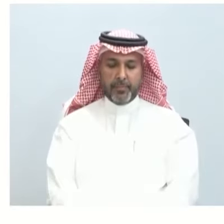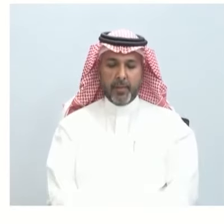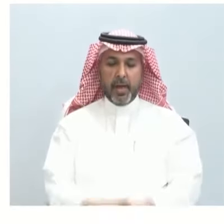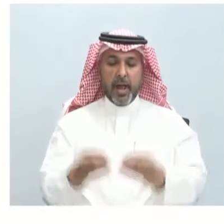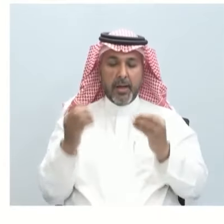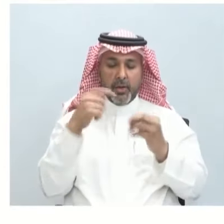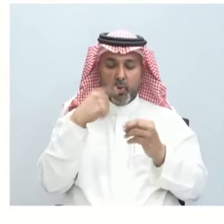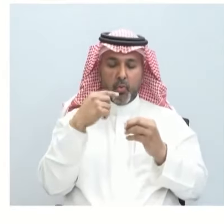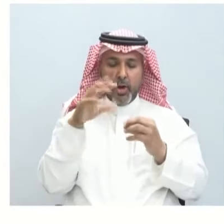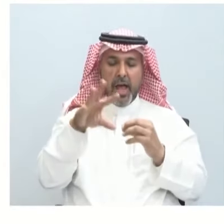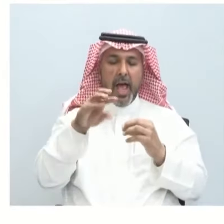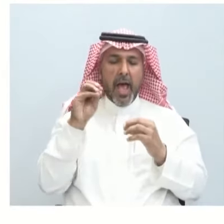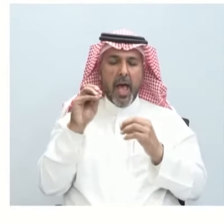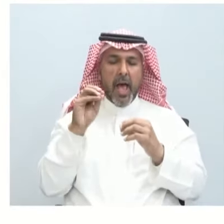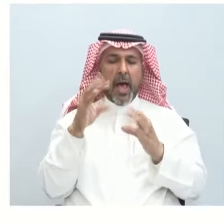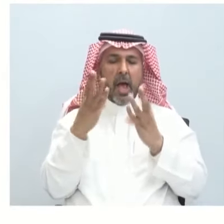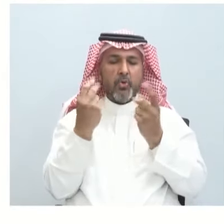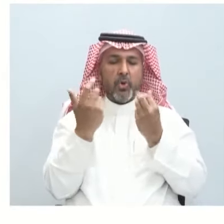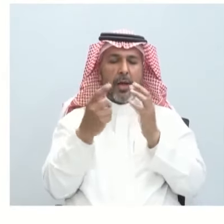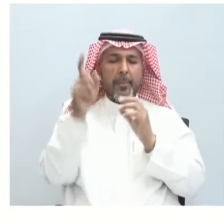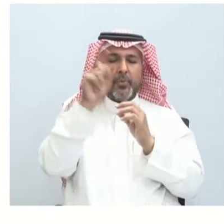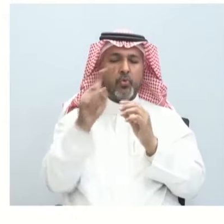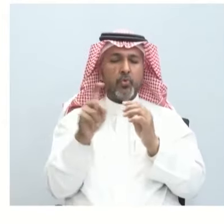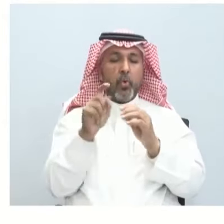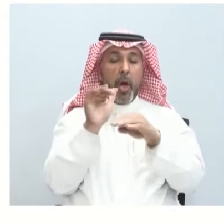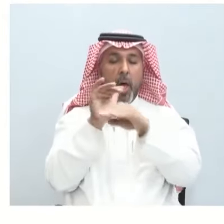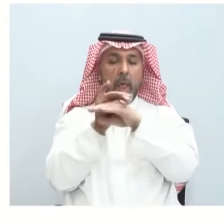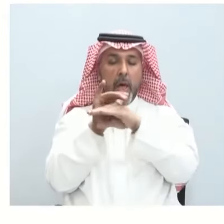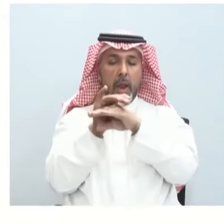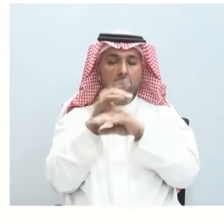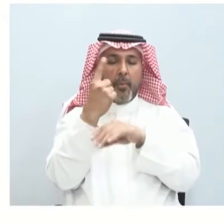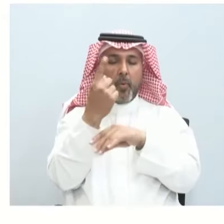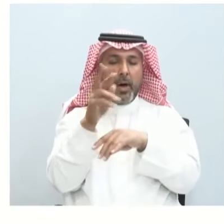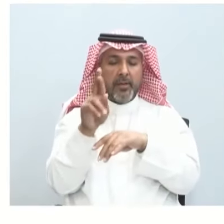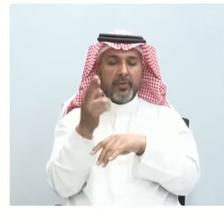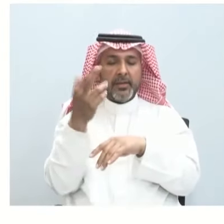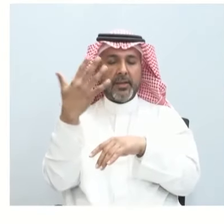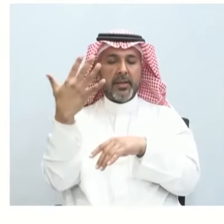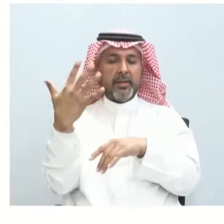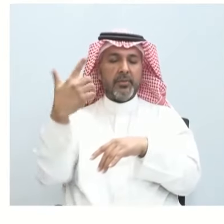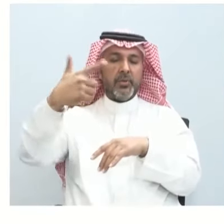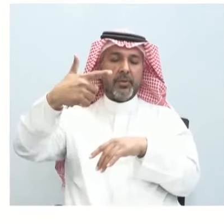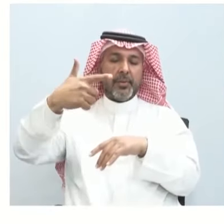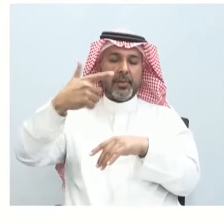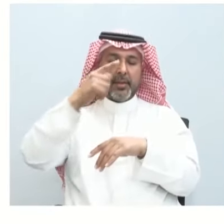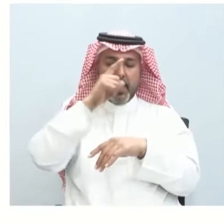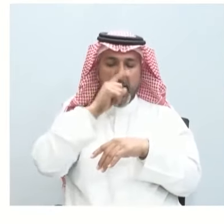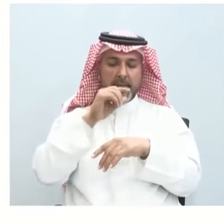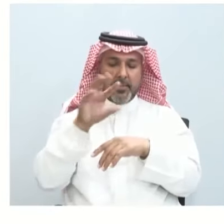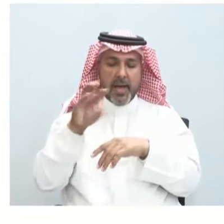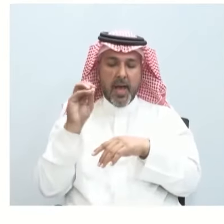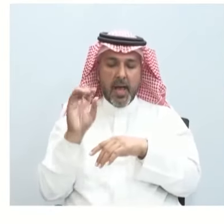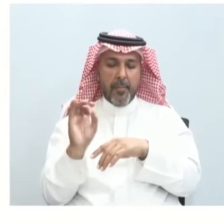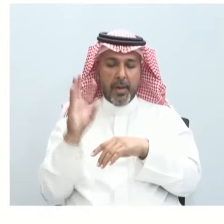الان بالتعويض قيمتها من ضمن نفس السؤال تساوي متر و65 اذا نبدا التعويض